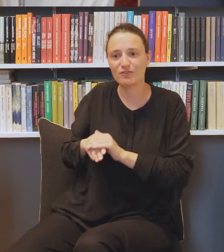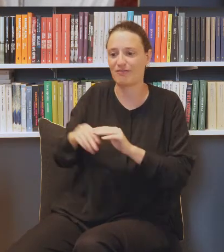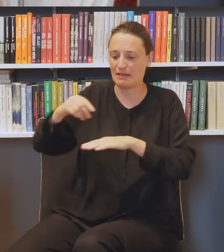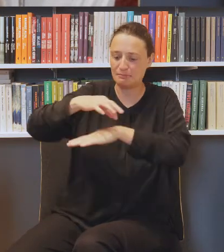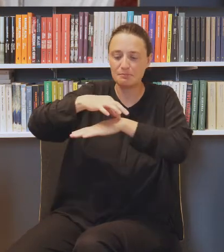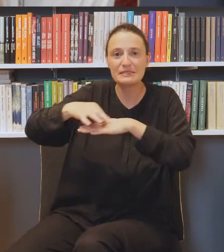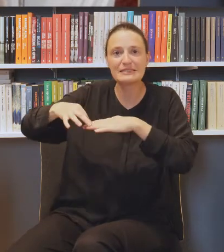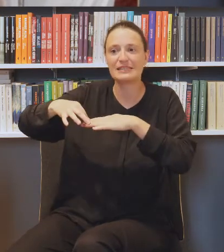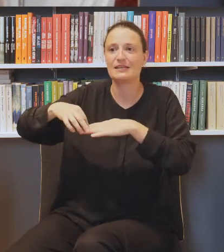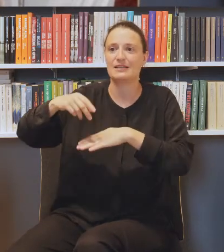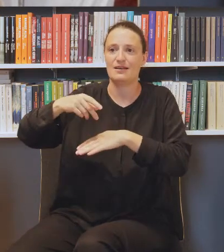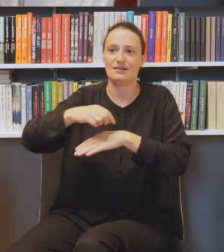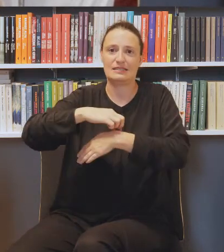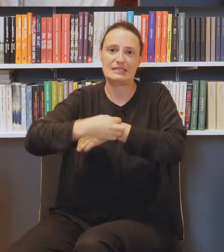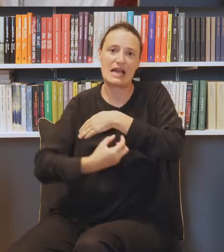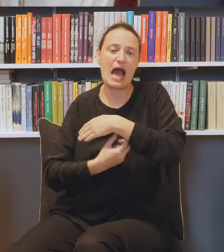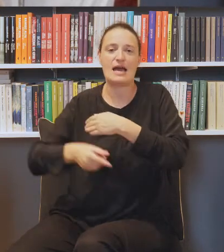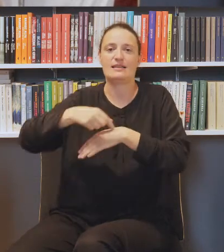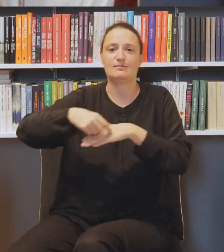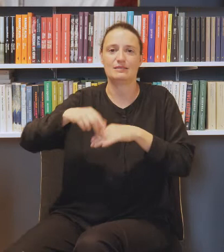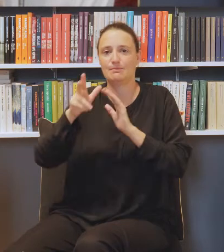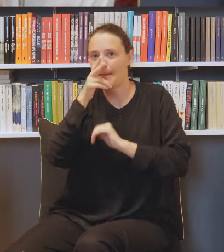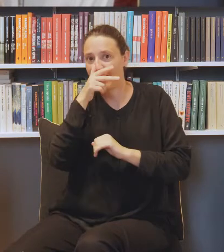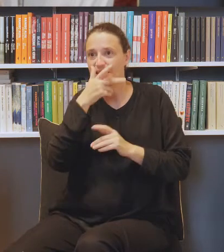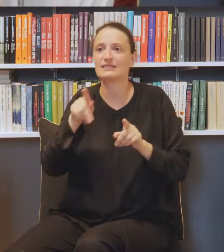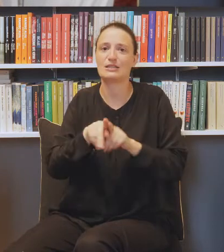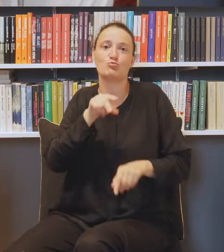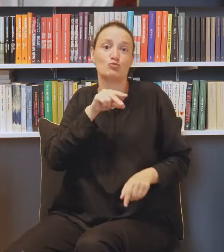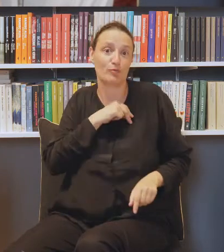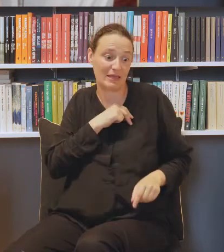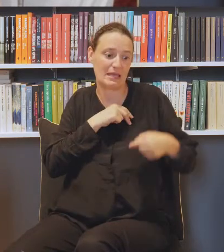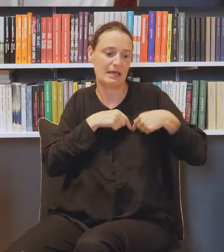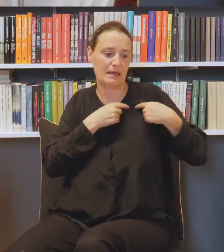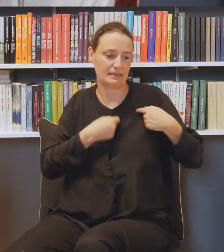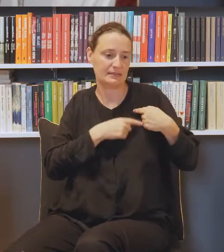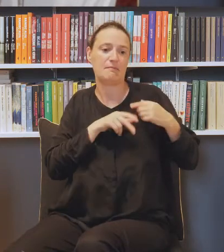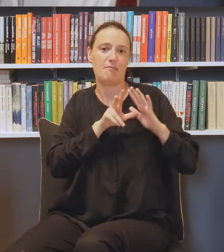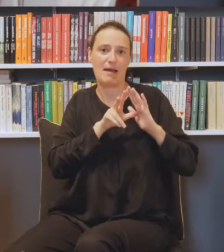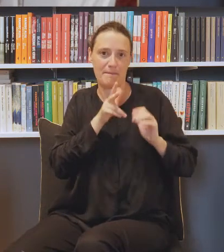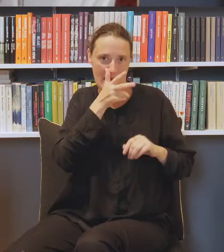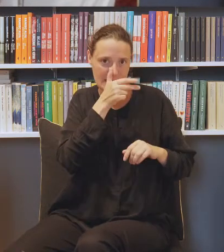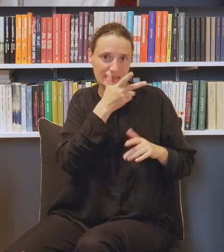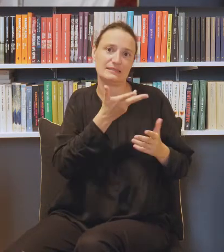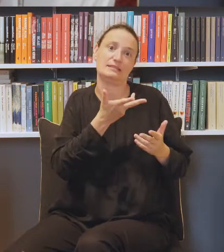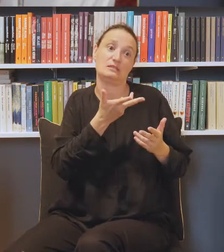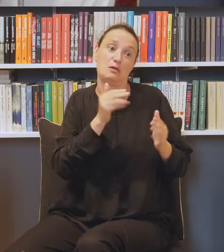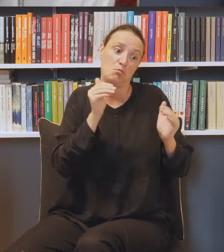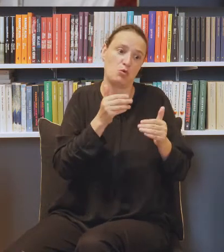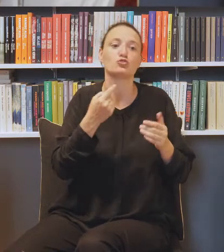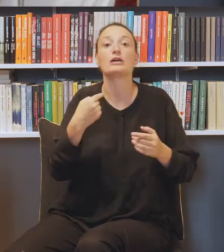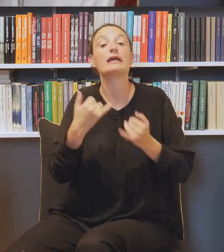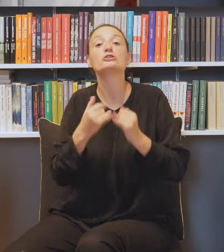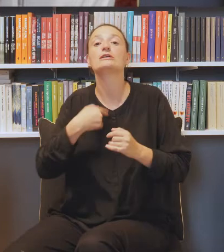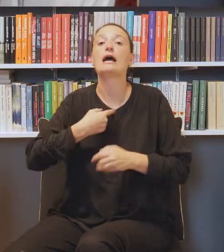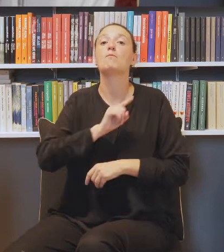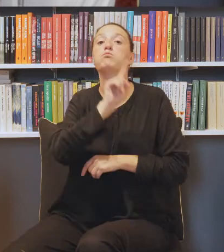no wszystko już mam. Przypinkę dostałem, bo jak mam, będę jechał kiedyś jeszcze może na jakąś galę, to muszę sobie przypiąć